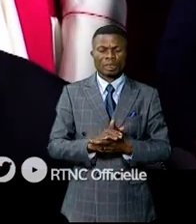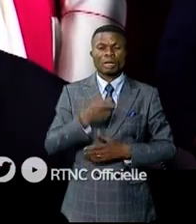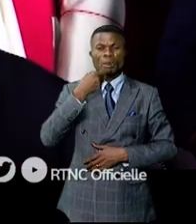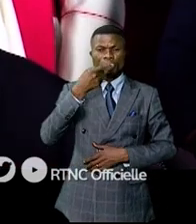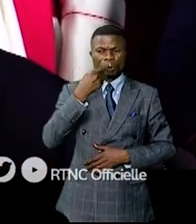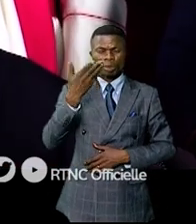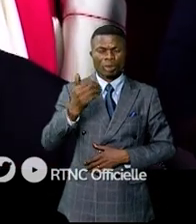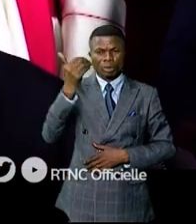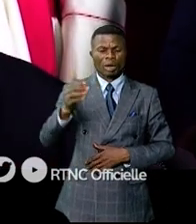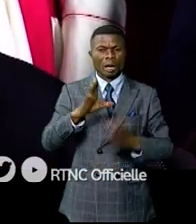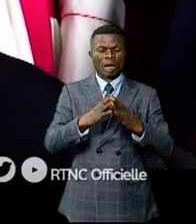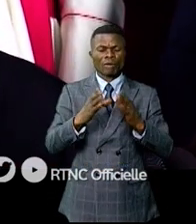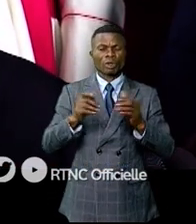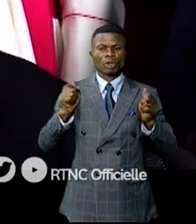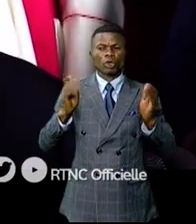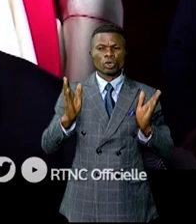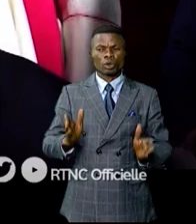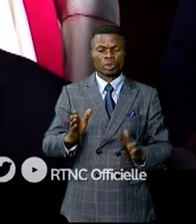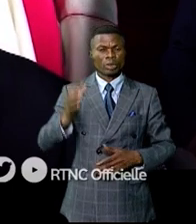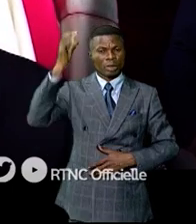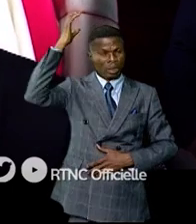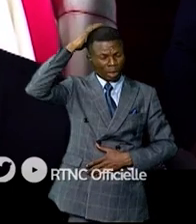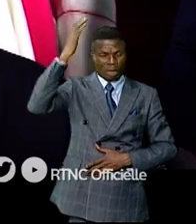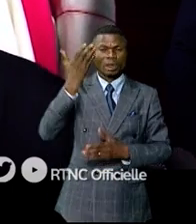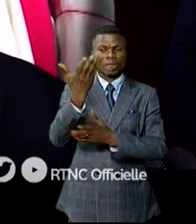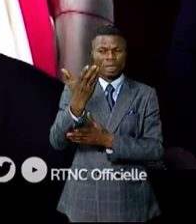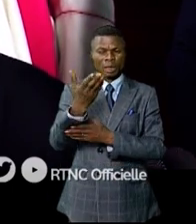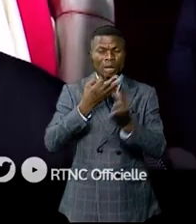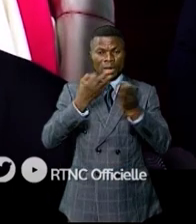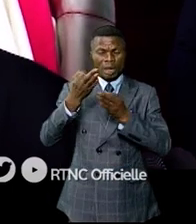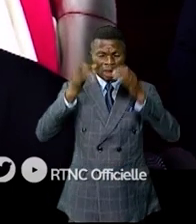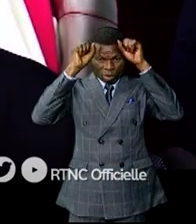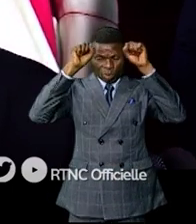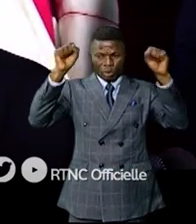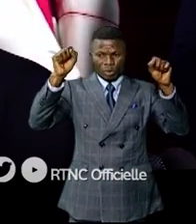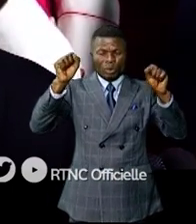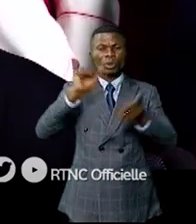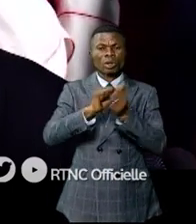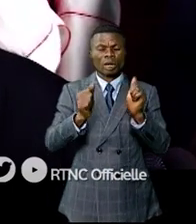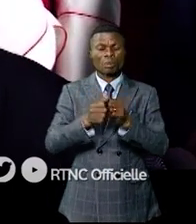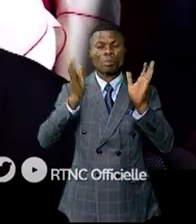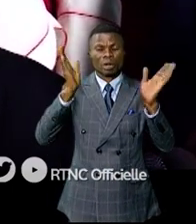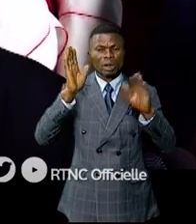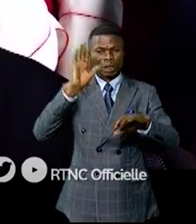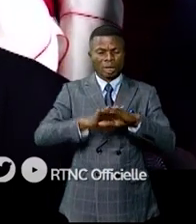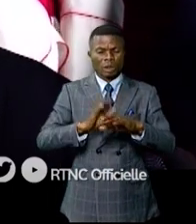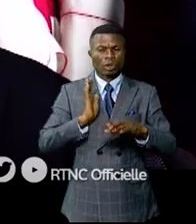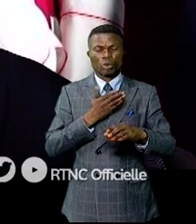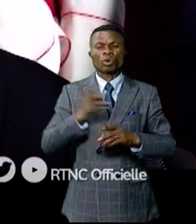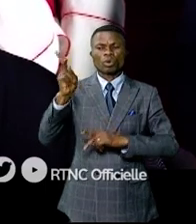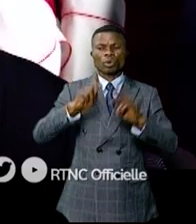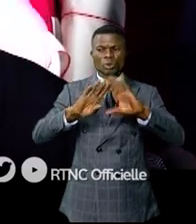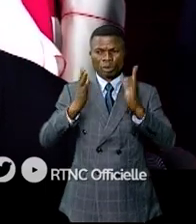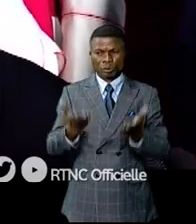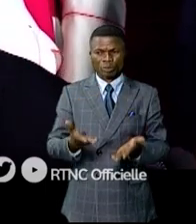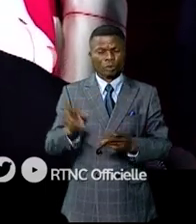son tour devant les caméras, le cardinal a déclaré qu'il a fait savoir au président la situation dramatique que vit le peuple.